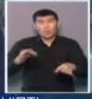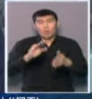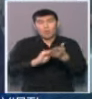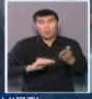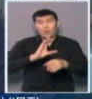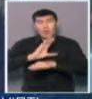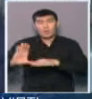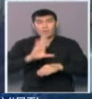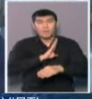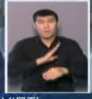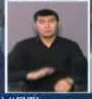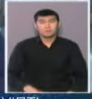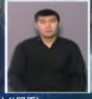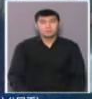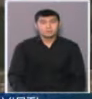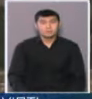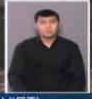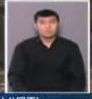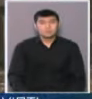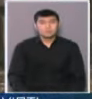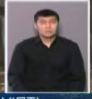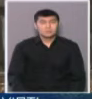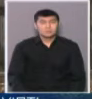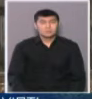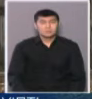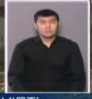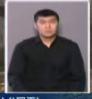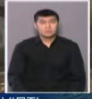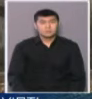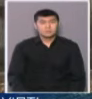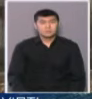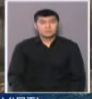жіберілді. Жандос Темірғали, Өнербек Жаңабай, Қазақстан ұлттық арнасы, Атырау облысынан.